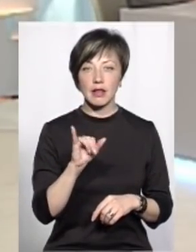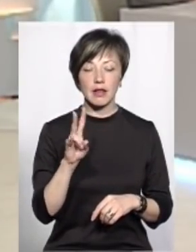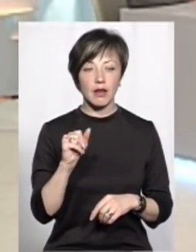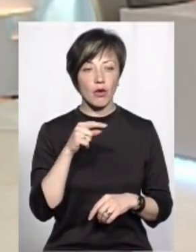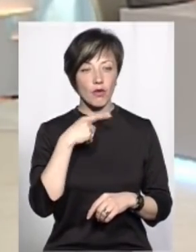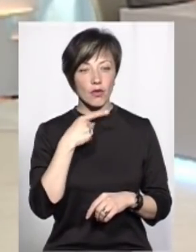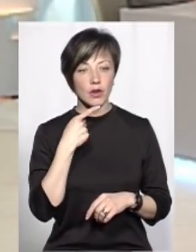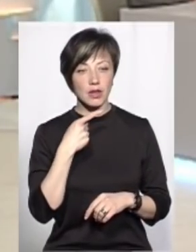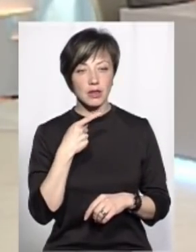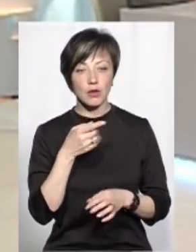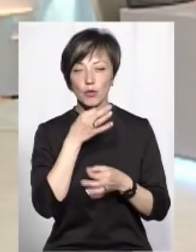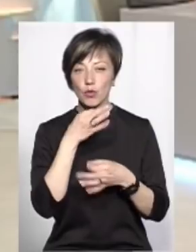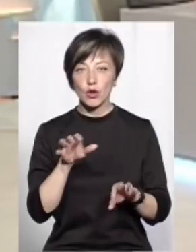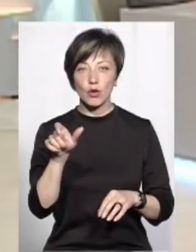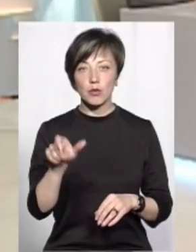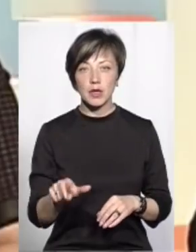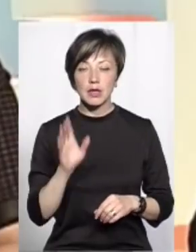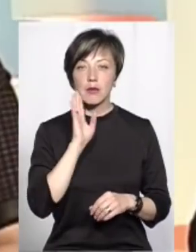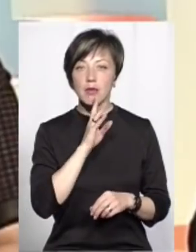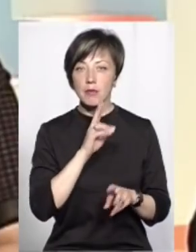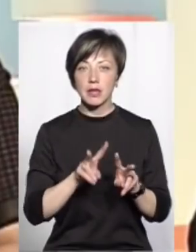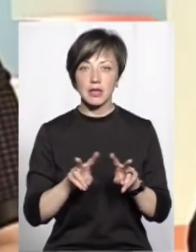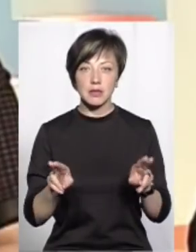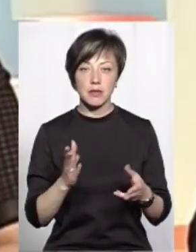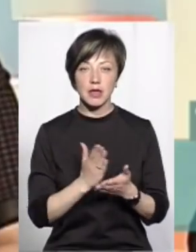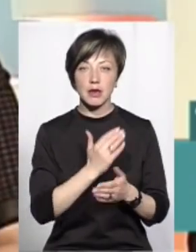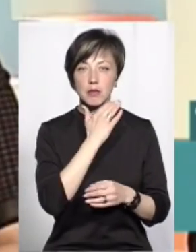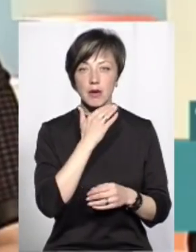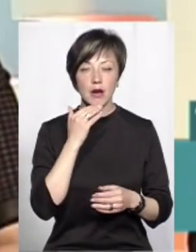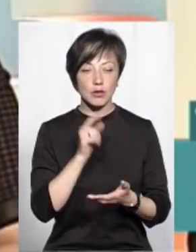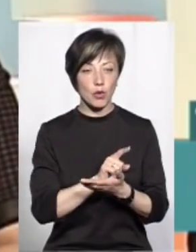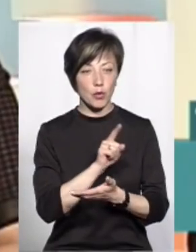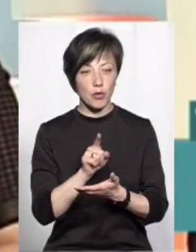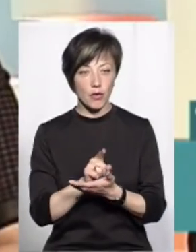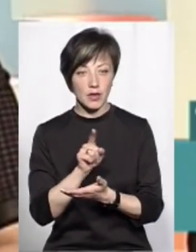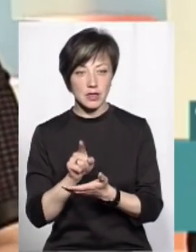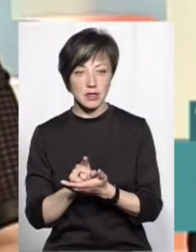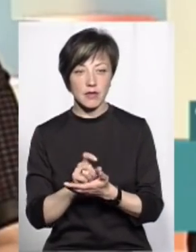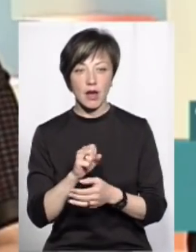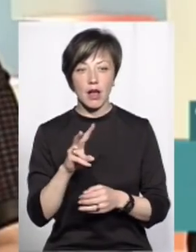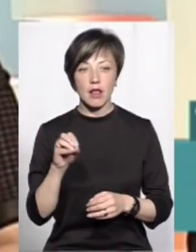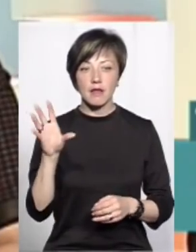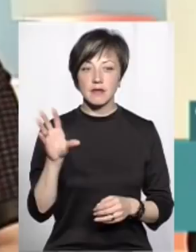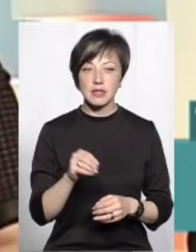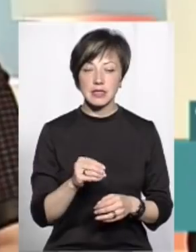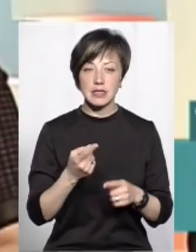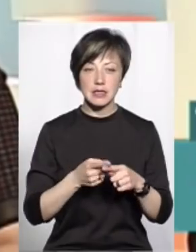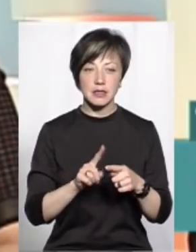здається, як у будь-якої людини, і у мами так само є дуже багато обов'язків. Але всі ці